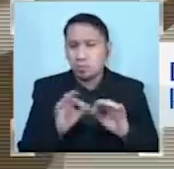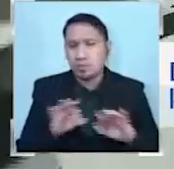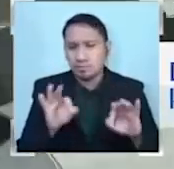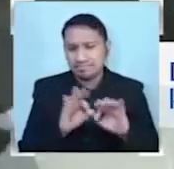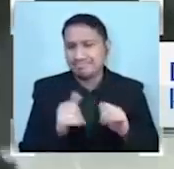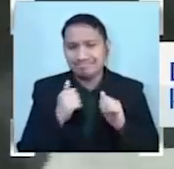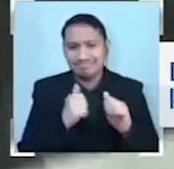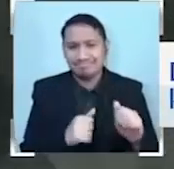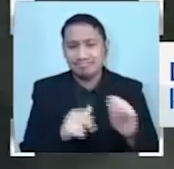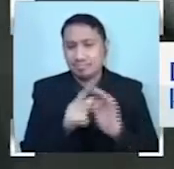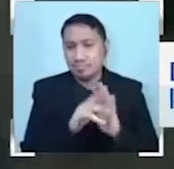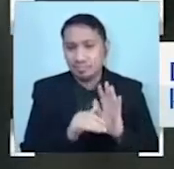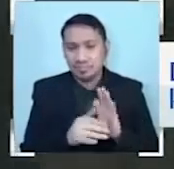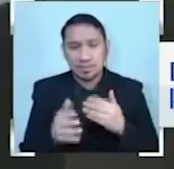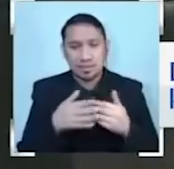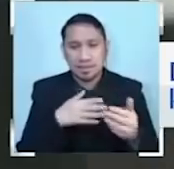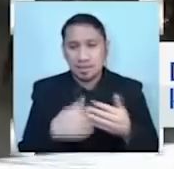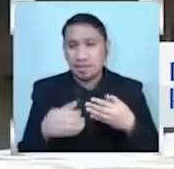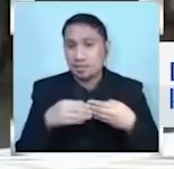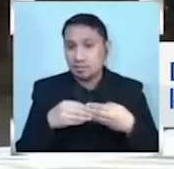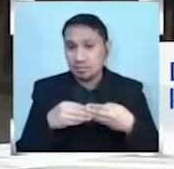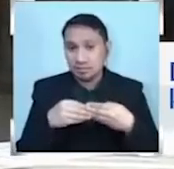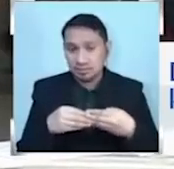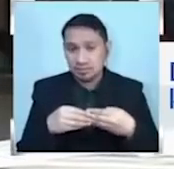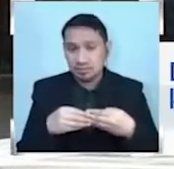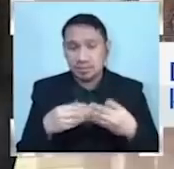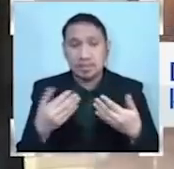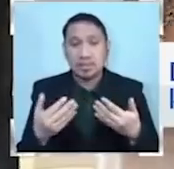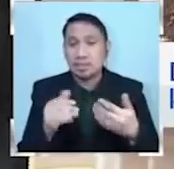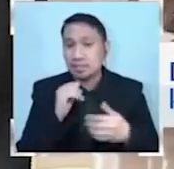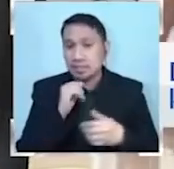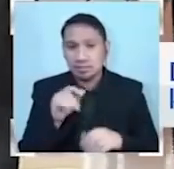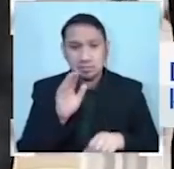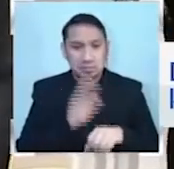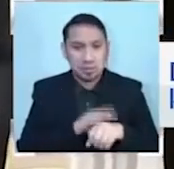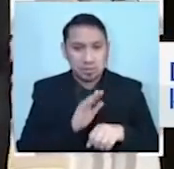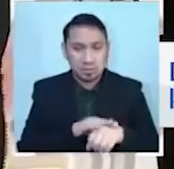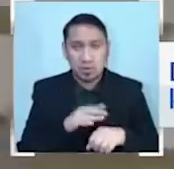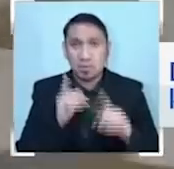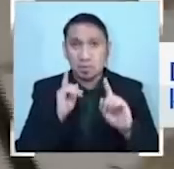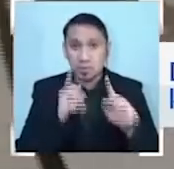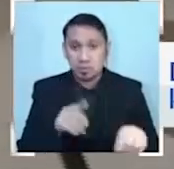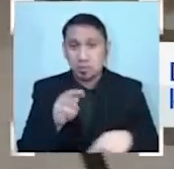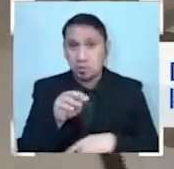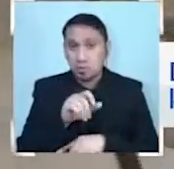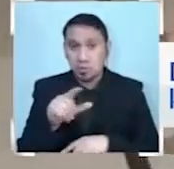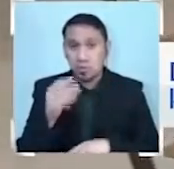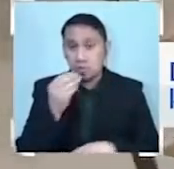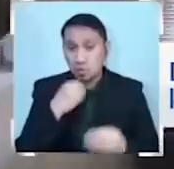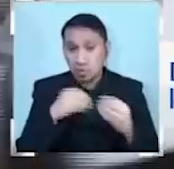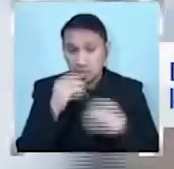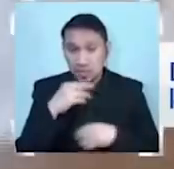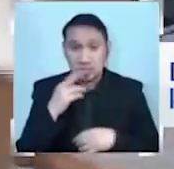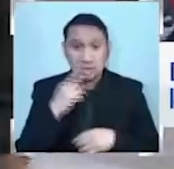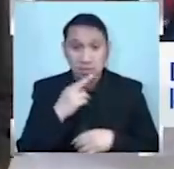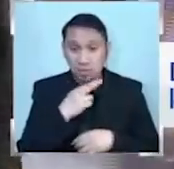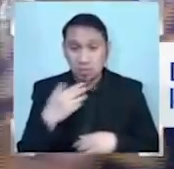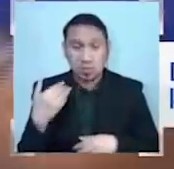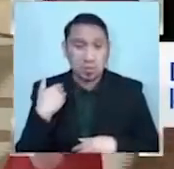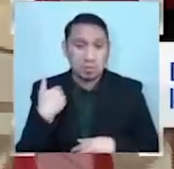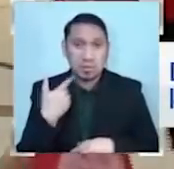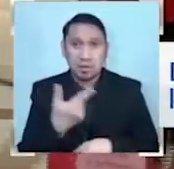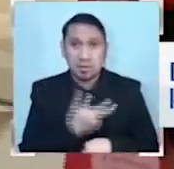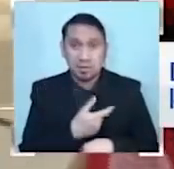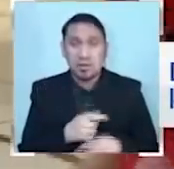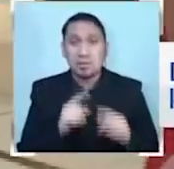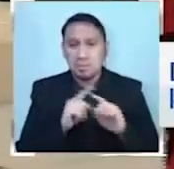na ang alert level sa NCR. Hindi naman daw pagbabawalang mag-mall at kumain sa mga restaurant ang mga batang wala pang COVID vaccine